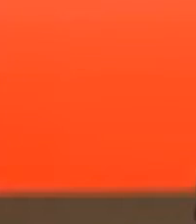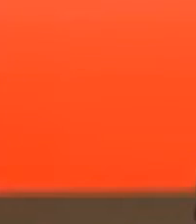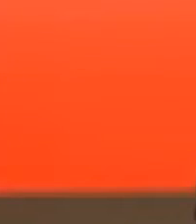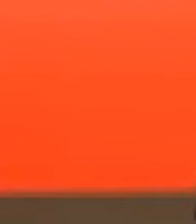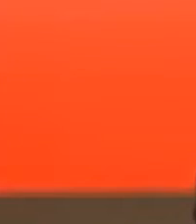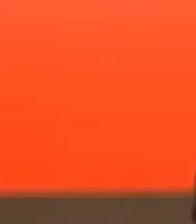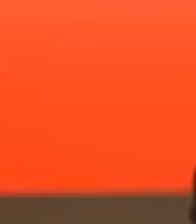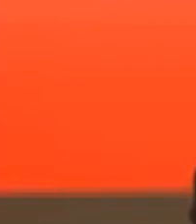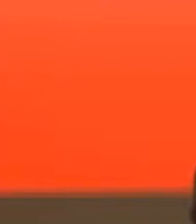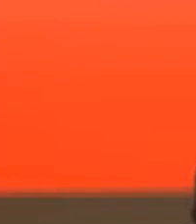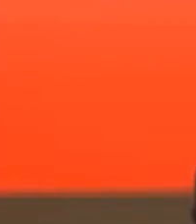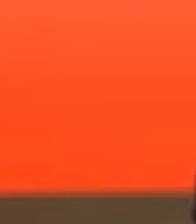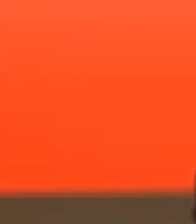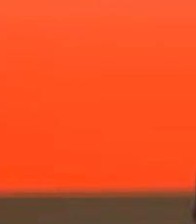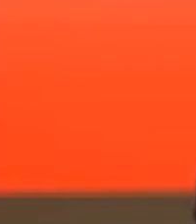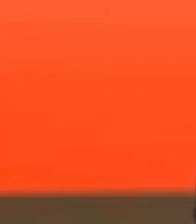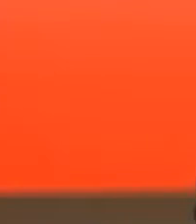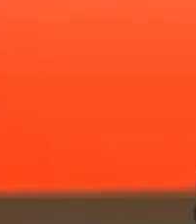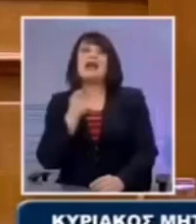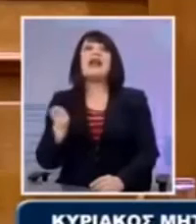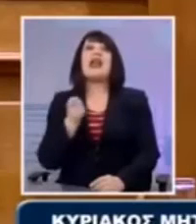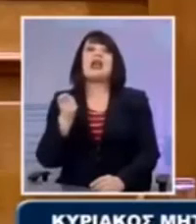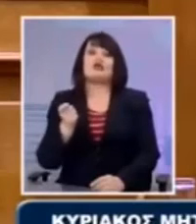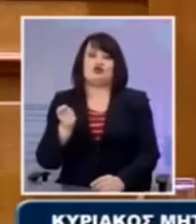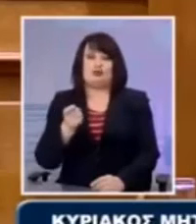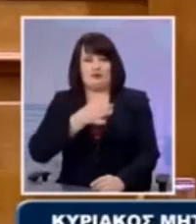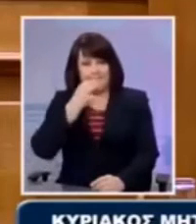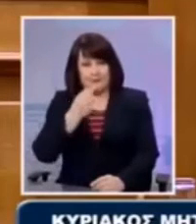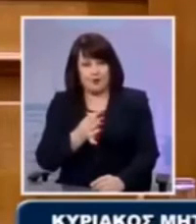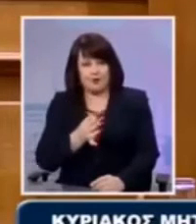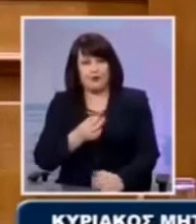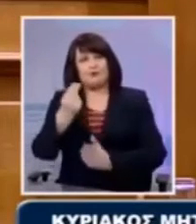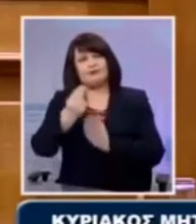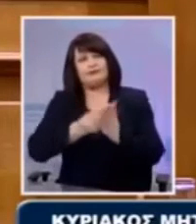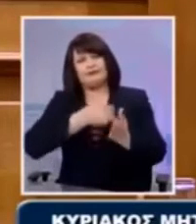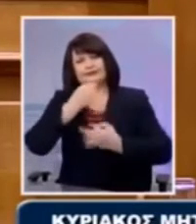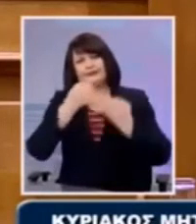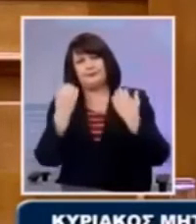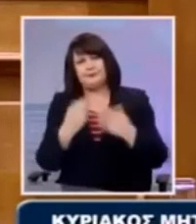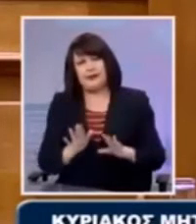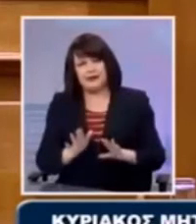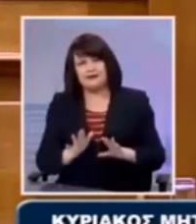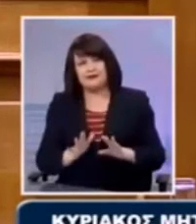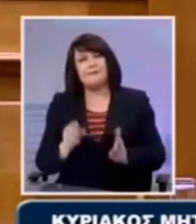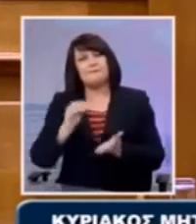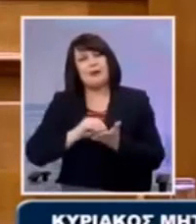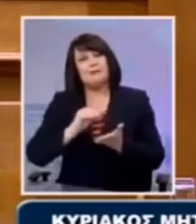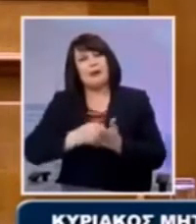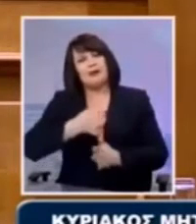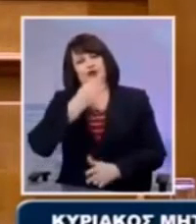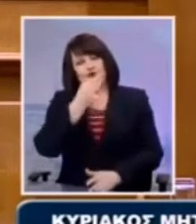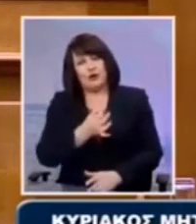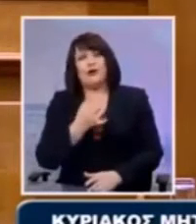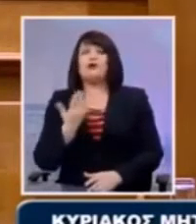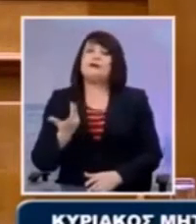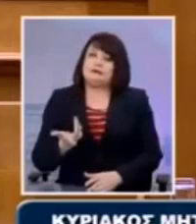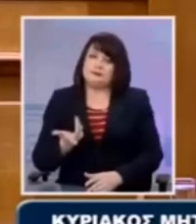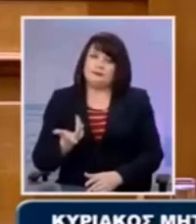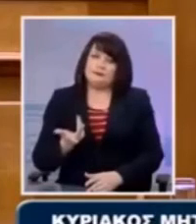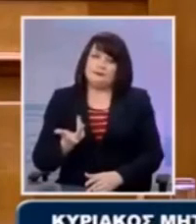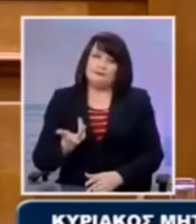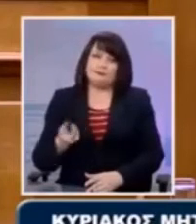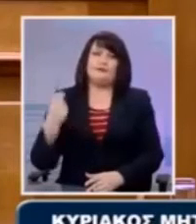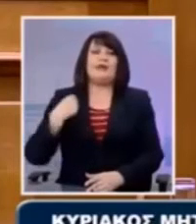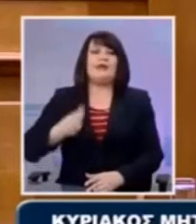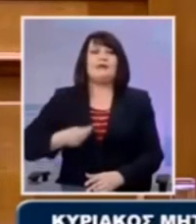von Griechenland ist vorläufig ein ganz anderes. Das haben wir. Σας το έχω πει πολλές φορές, σας το επαναλαμβάνω και σήμερα. Το